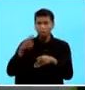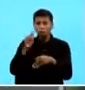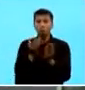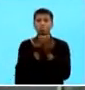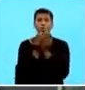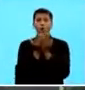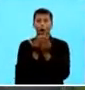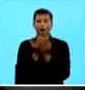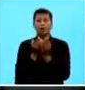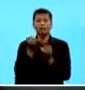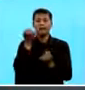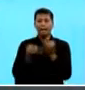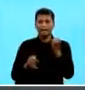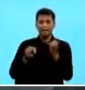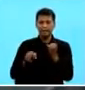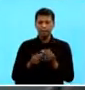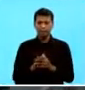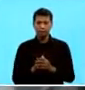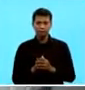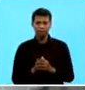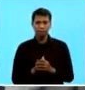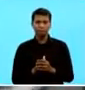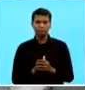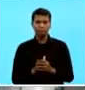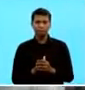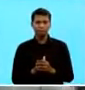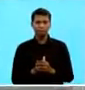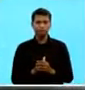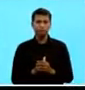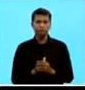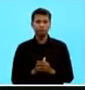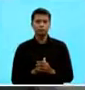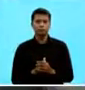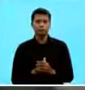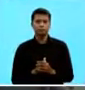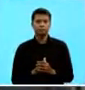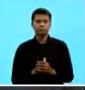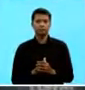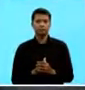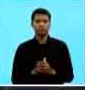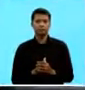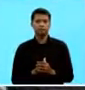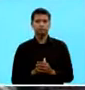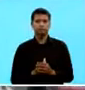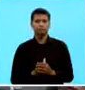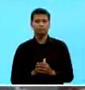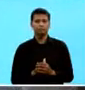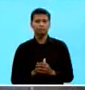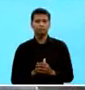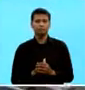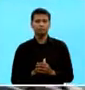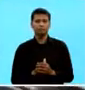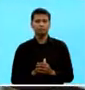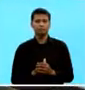kalinya. Dan memang saat ini pihak keluarga masih menunggu dari pihak gereja untuk melaksanakan pelepasan